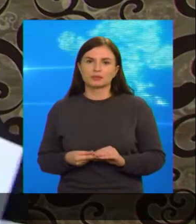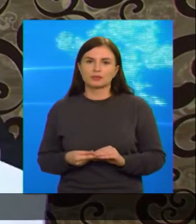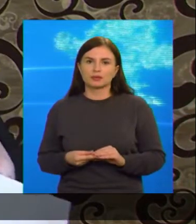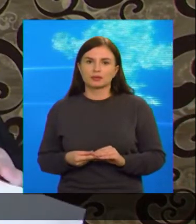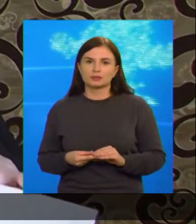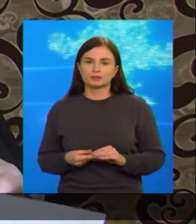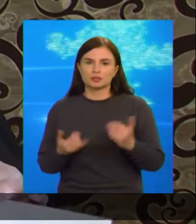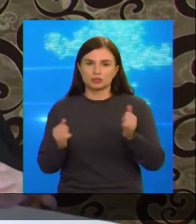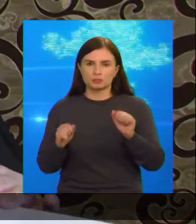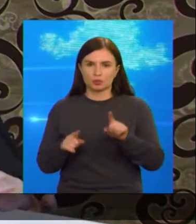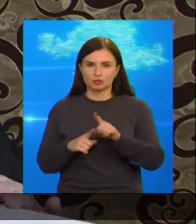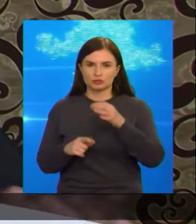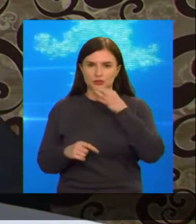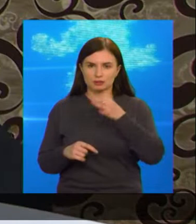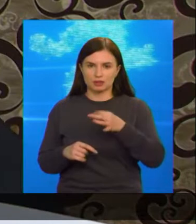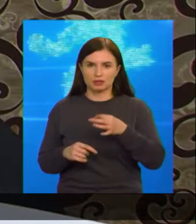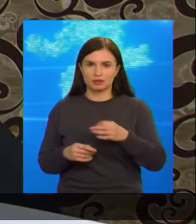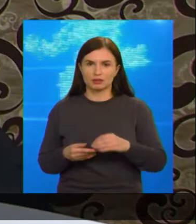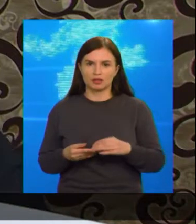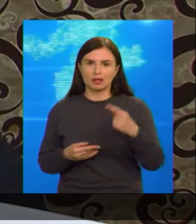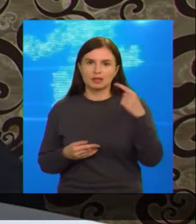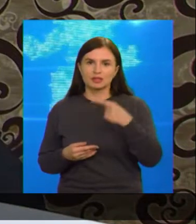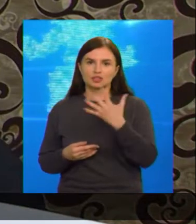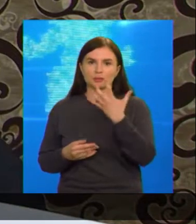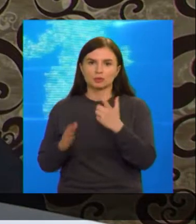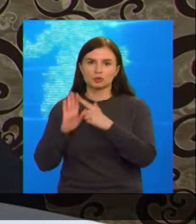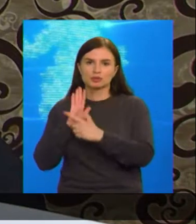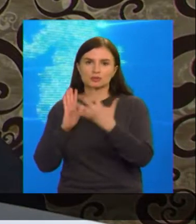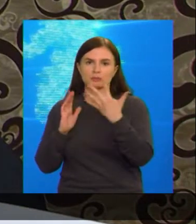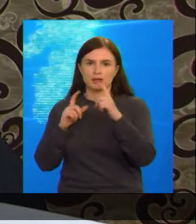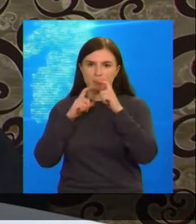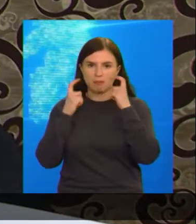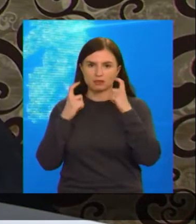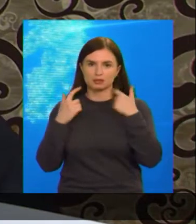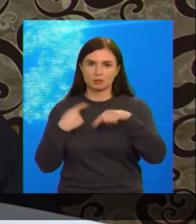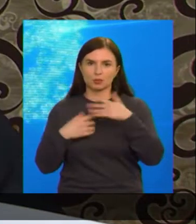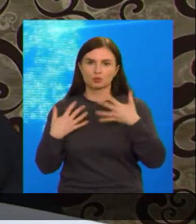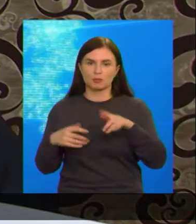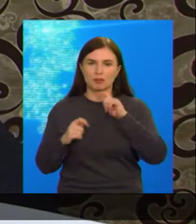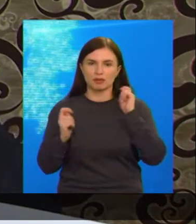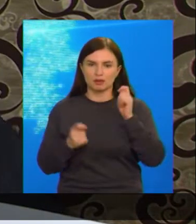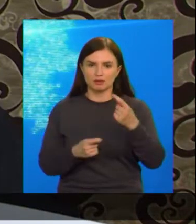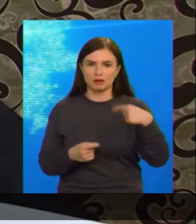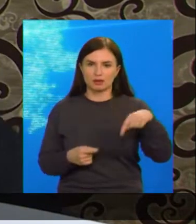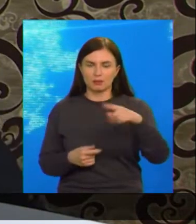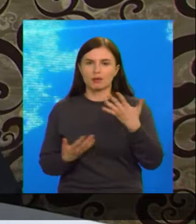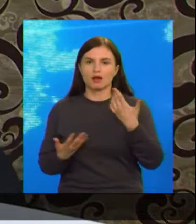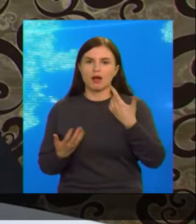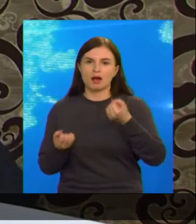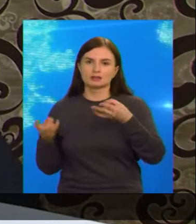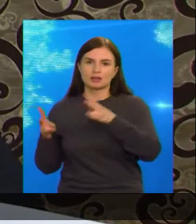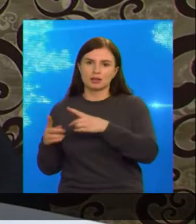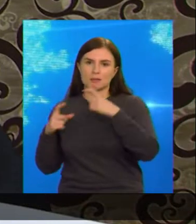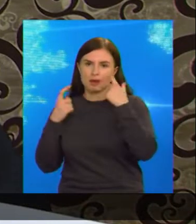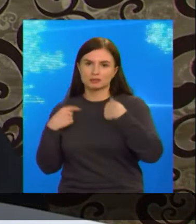Сейчас могу даже сказать. 1575 масок мы уже подарили им. Остальные маски мы